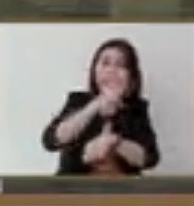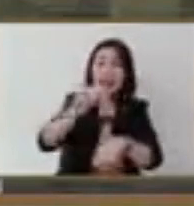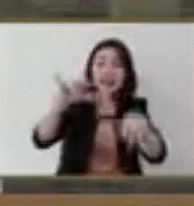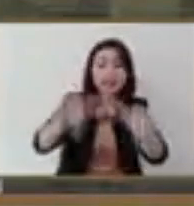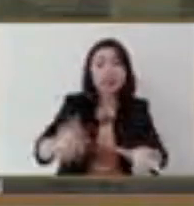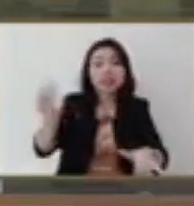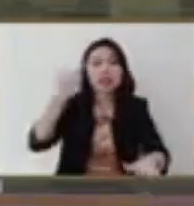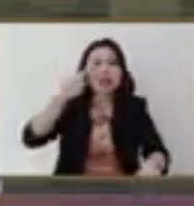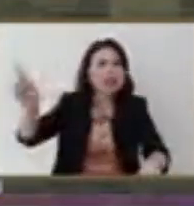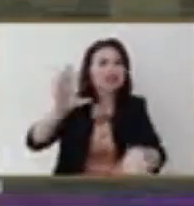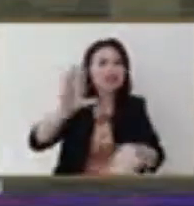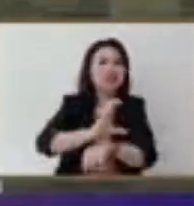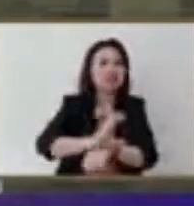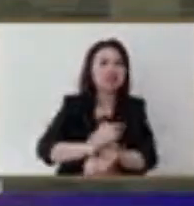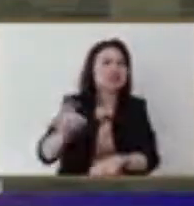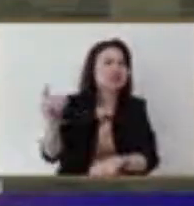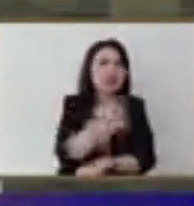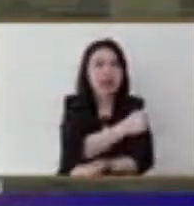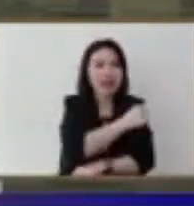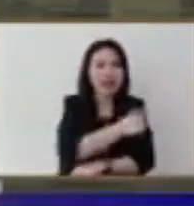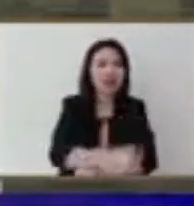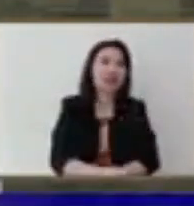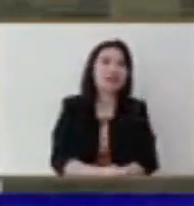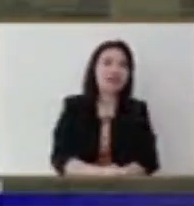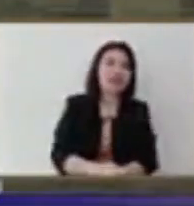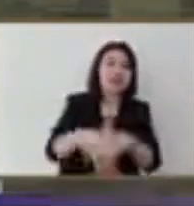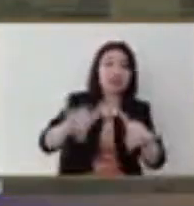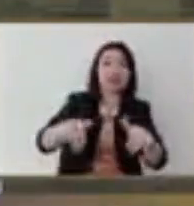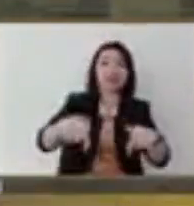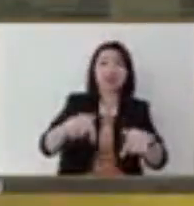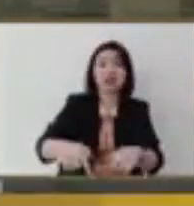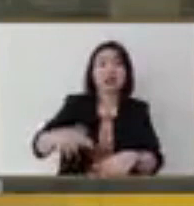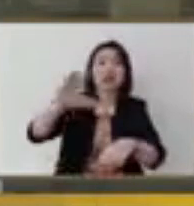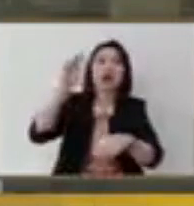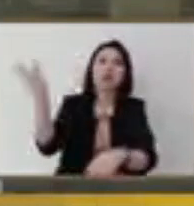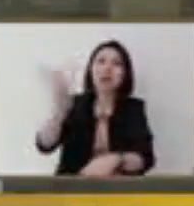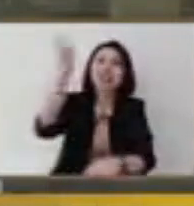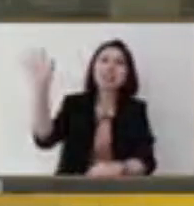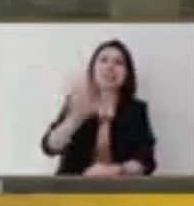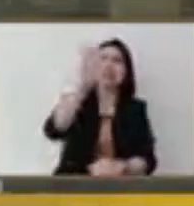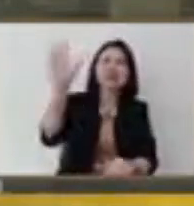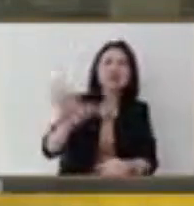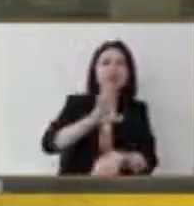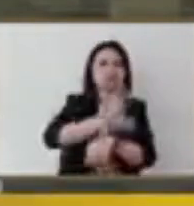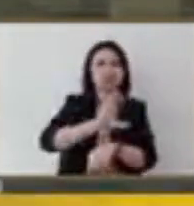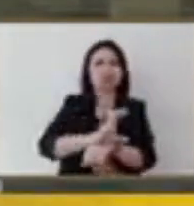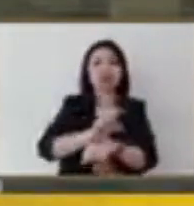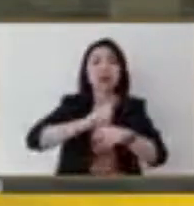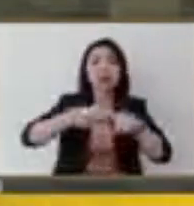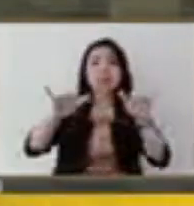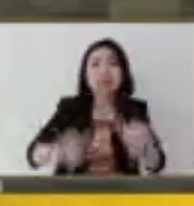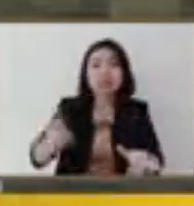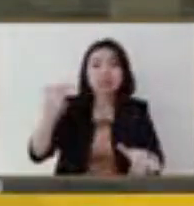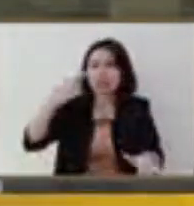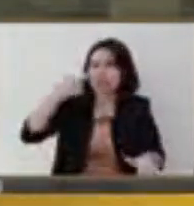They're here Sunday morning, Sunday evening, Wednesday night. Dito pa sila nag-aaral, dito pa sila lahat na, pero na-miss pa rin nila ang